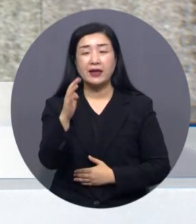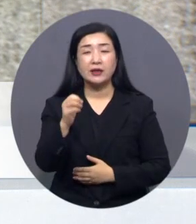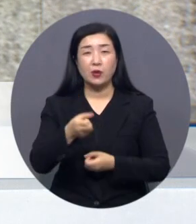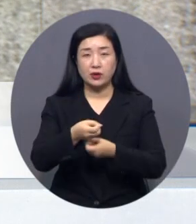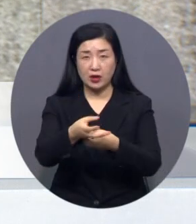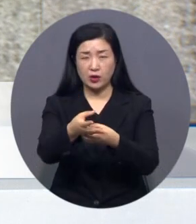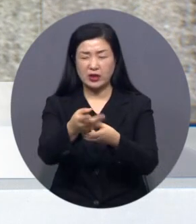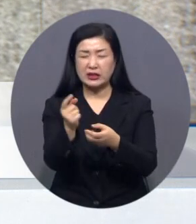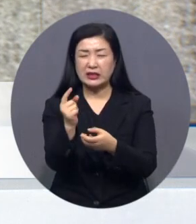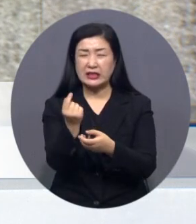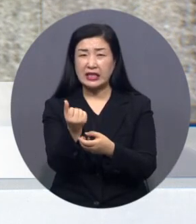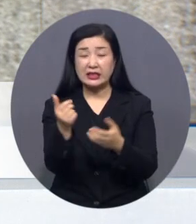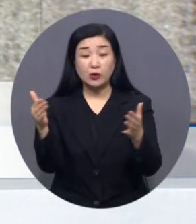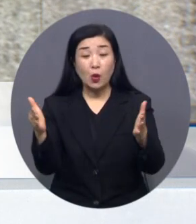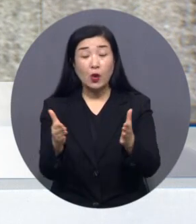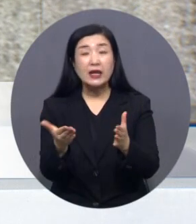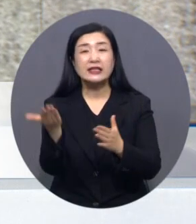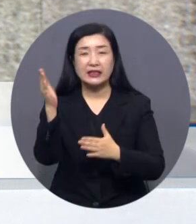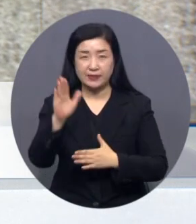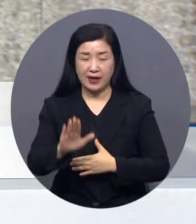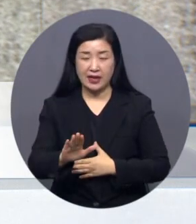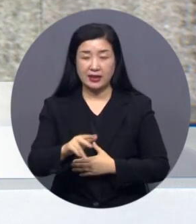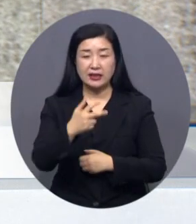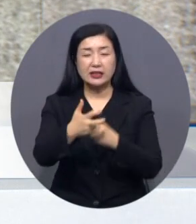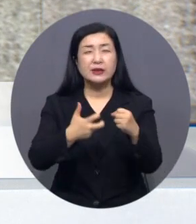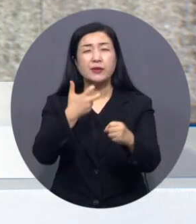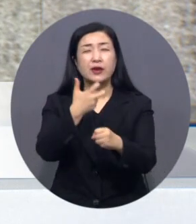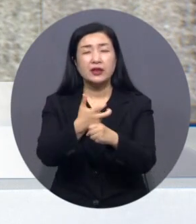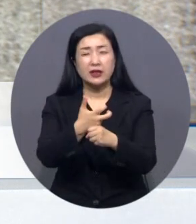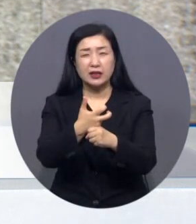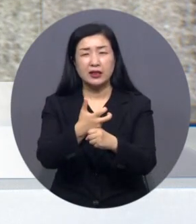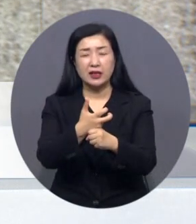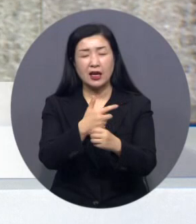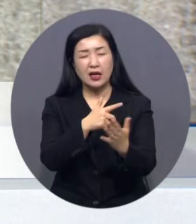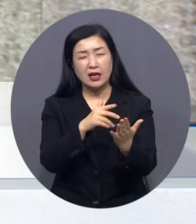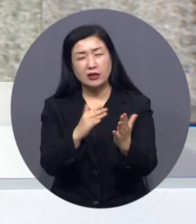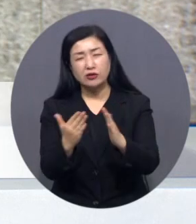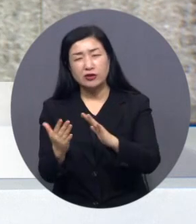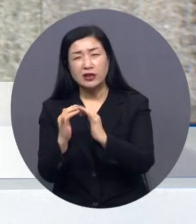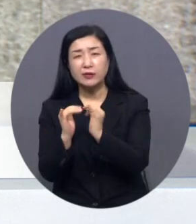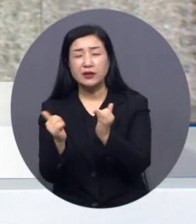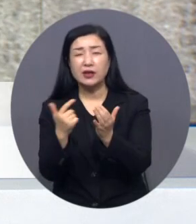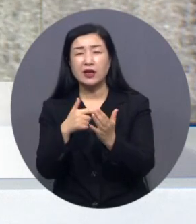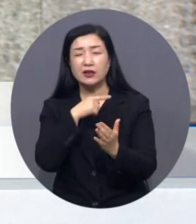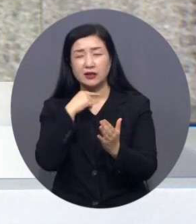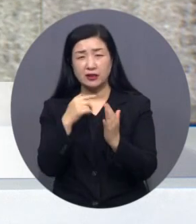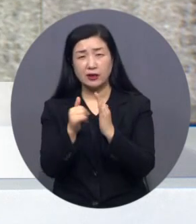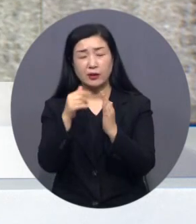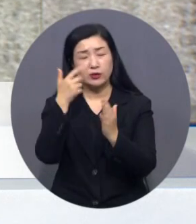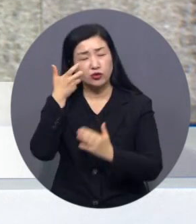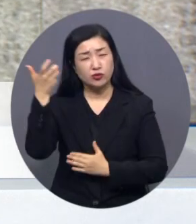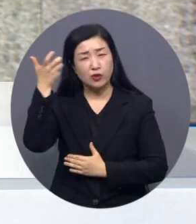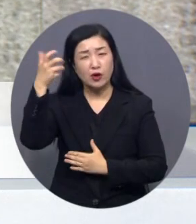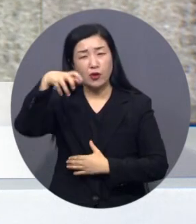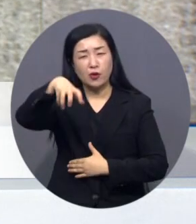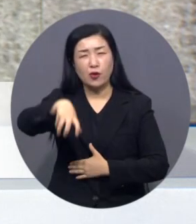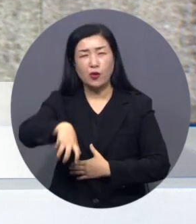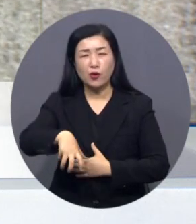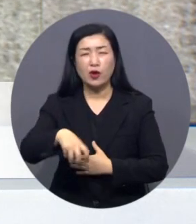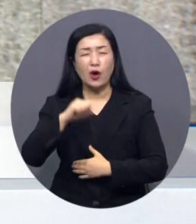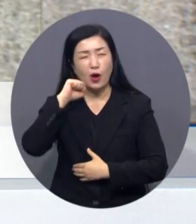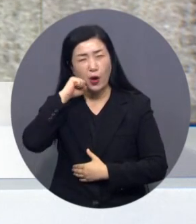145제곱미터의 작은 공간이지만 70여 년 만에 희생자들의 한을 달랠 수 있는 추모 공간이 우여곡절